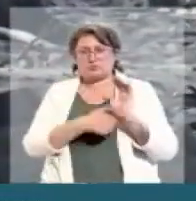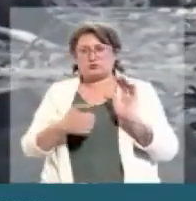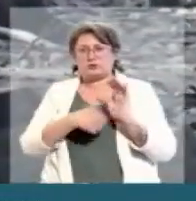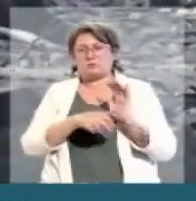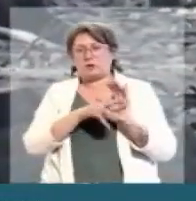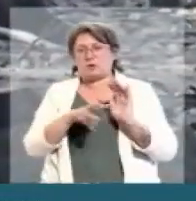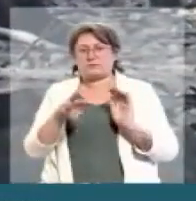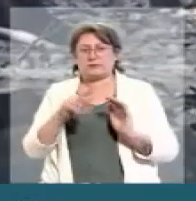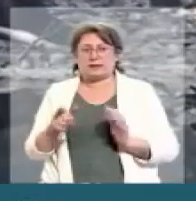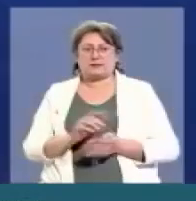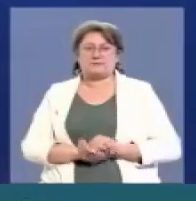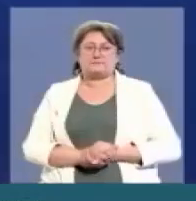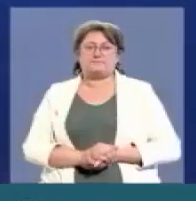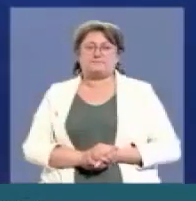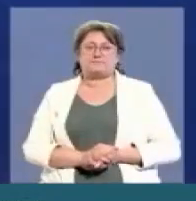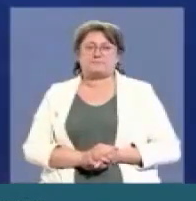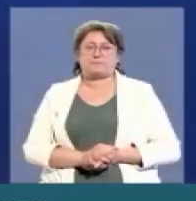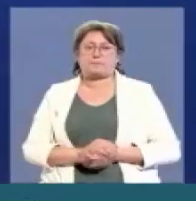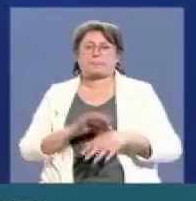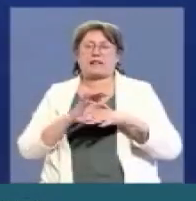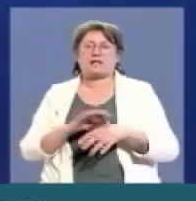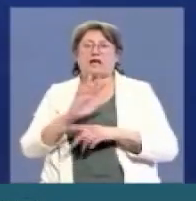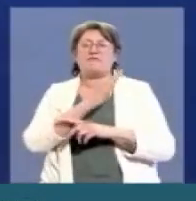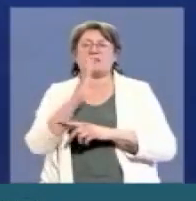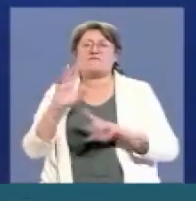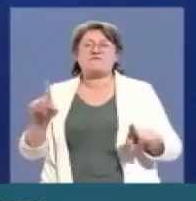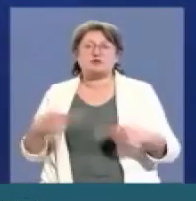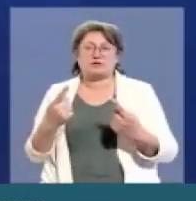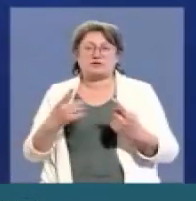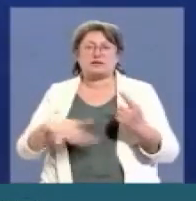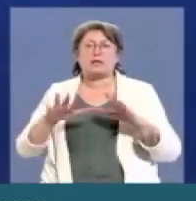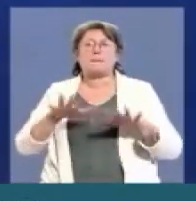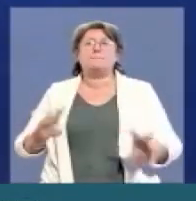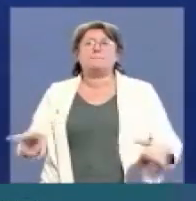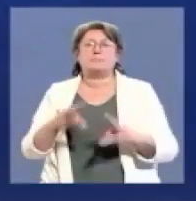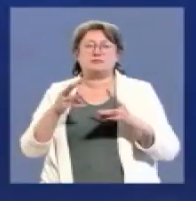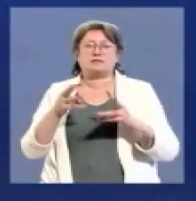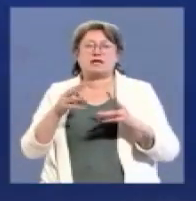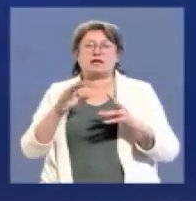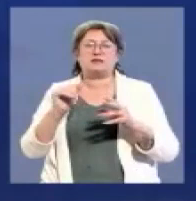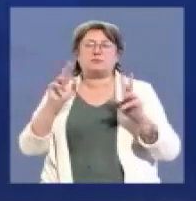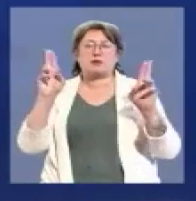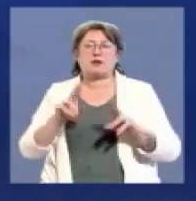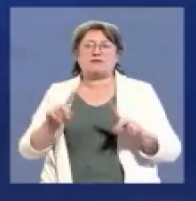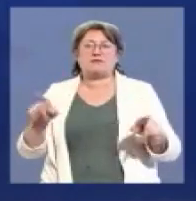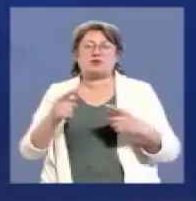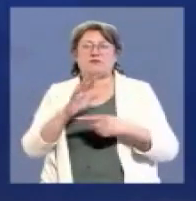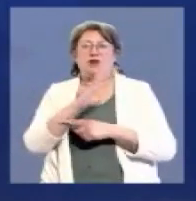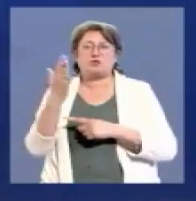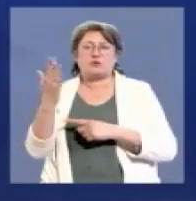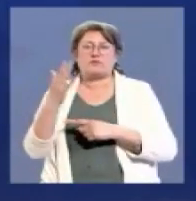606 миллионов тенге. Касательно проведения лесовосстановительных работ на площадях гари. В соответствии с правилами воспроизводства